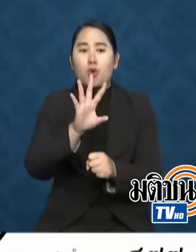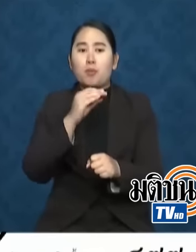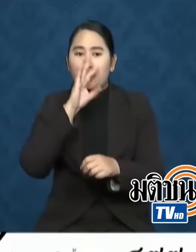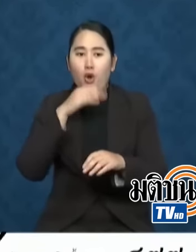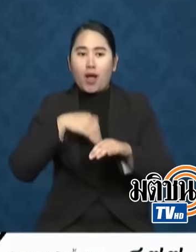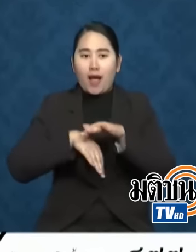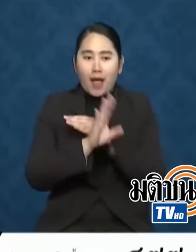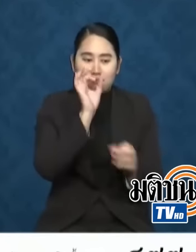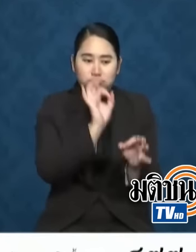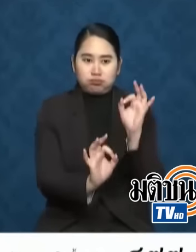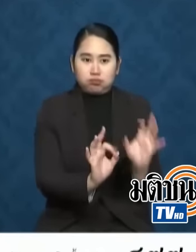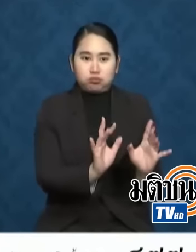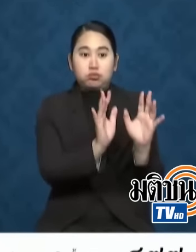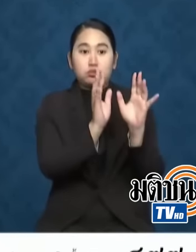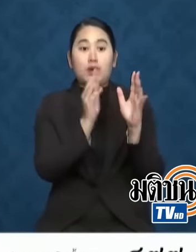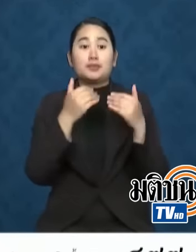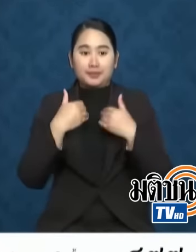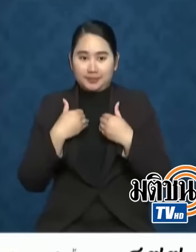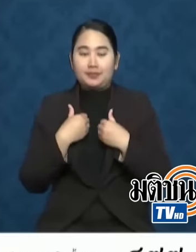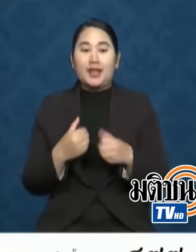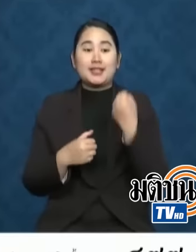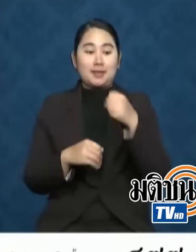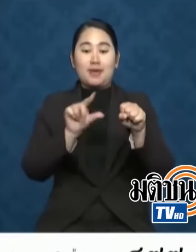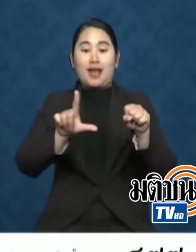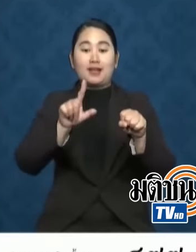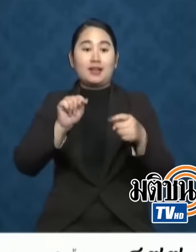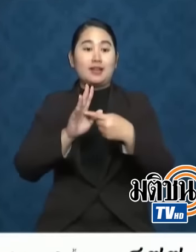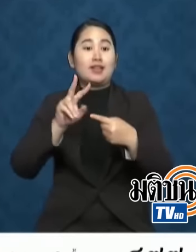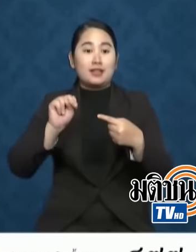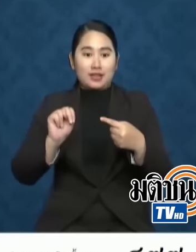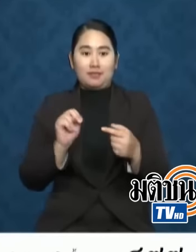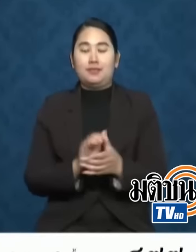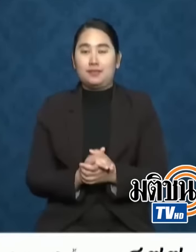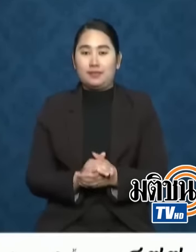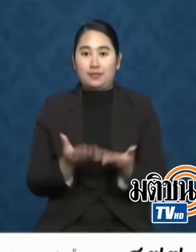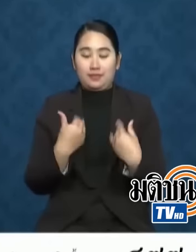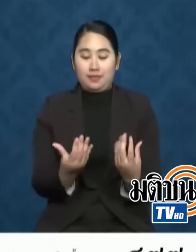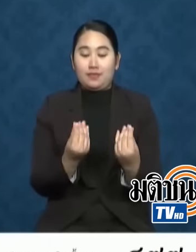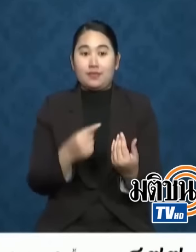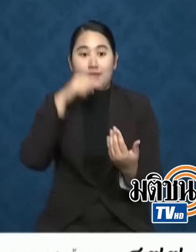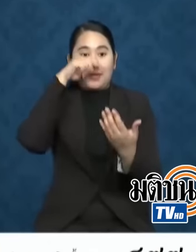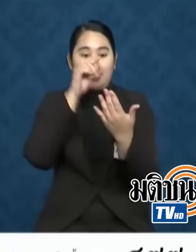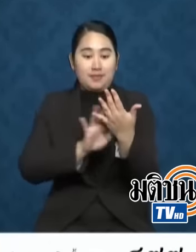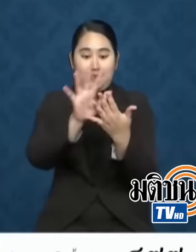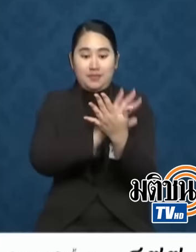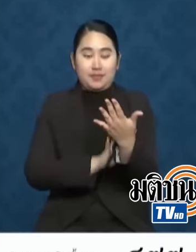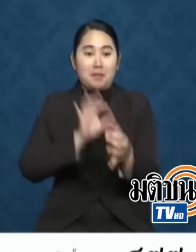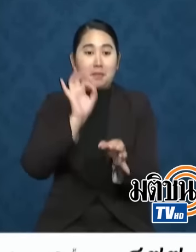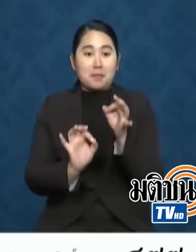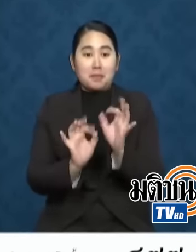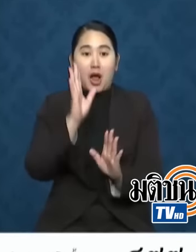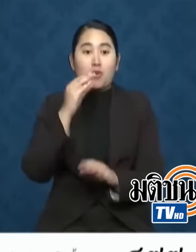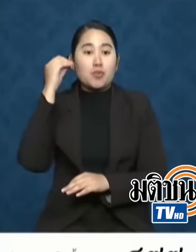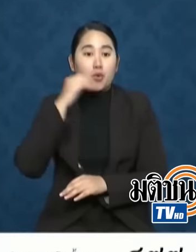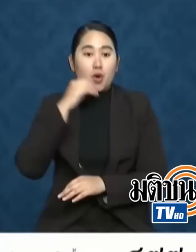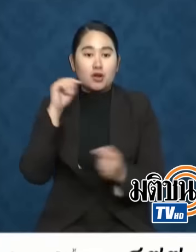ล้านตันทีนี้เรากลับมาดูที่กระทรวงเกษตรอีกหนึ่งพื้นที่ที่มีการเผาไหม้มากสุดในประเทศคืออะไรครับทุกคนรู้กันดีอยู่แล้วนั่นคือเ